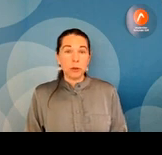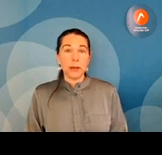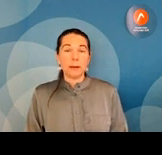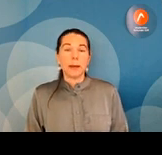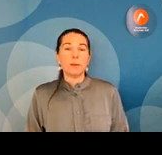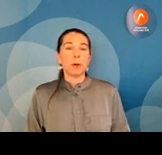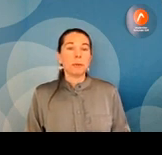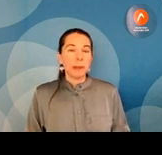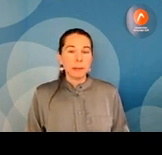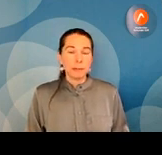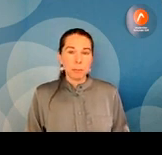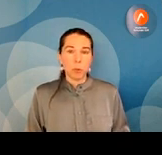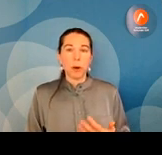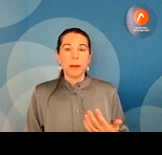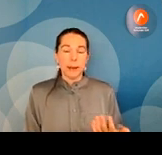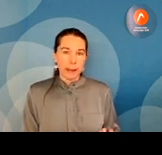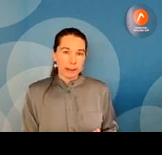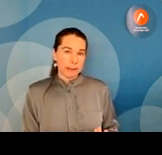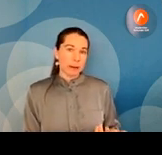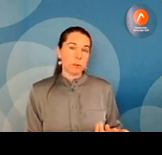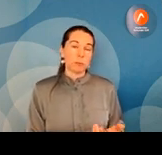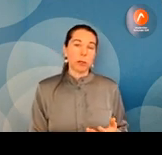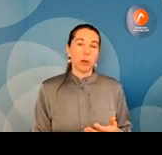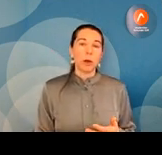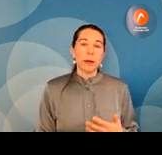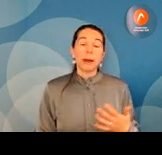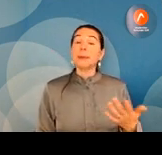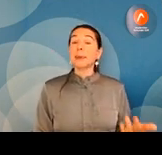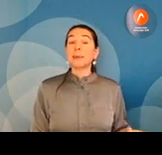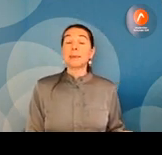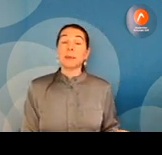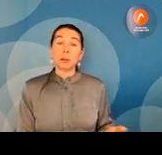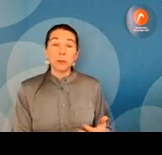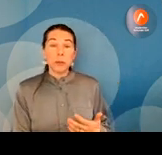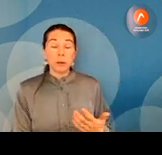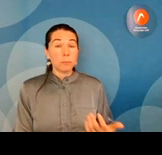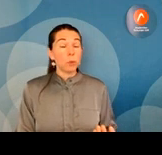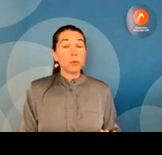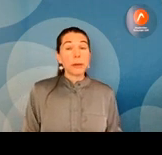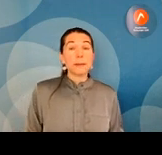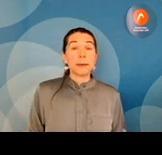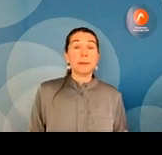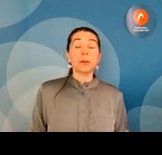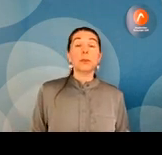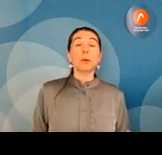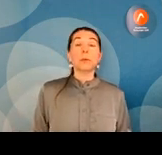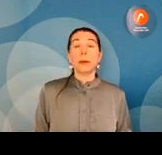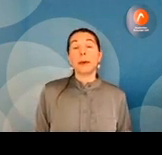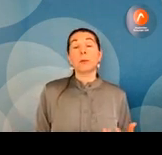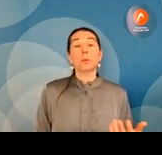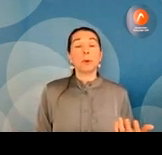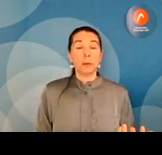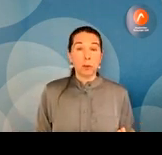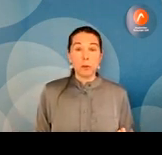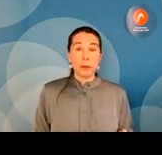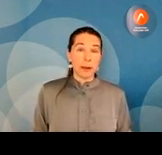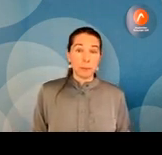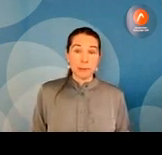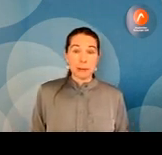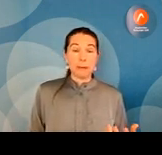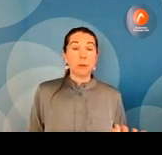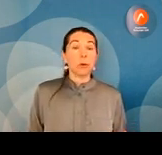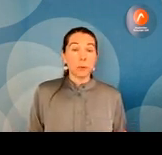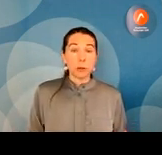en nyckel. Att vi behöver titta på äldre arbetsmiljö. Att den kan se annorlunda, behoven kan se annorlunda ut än om du är ny